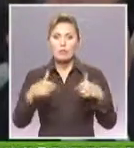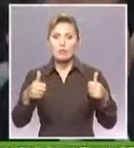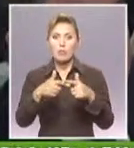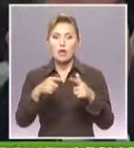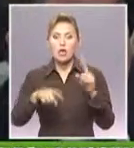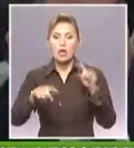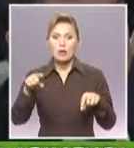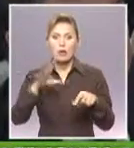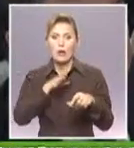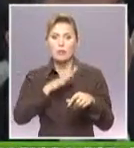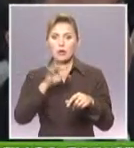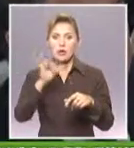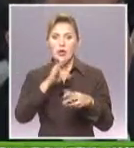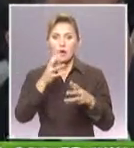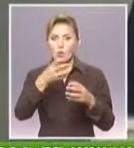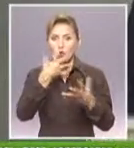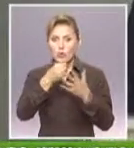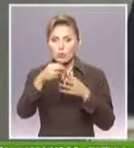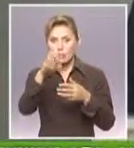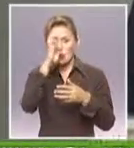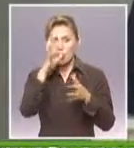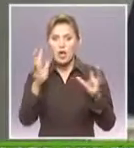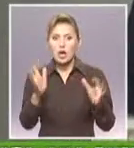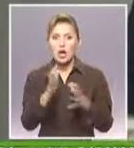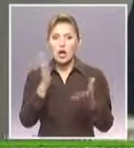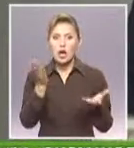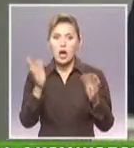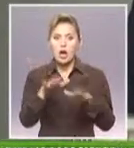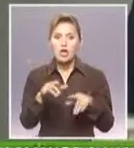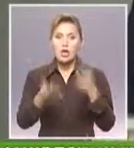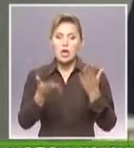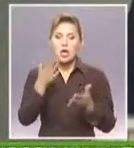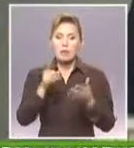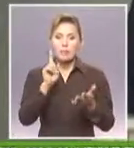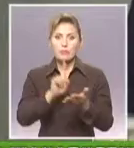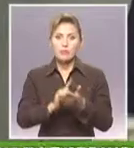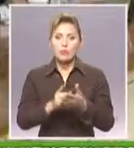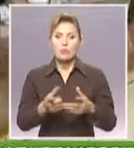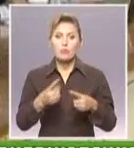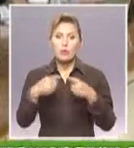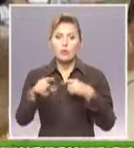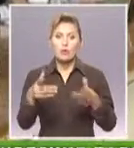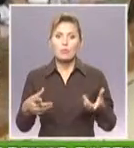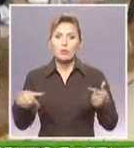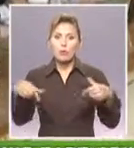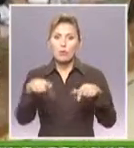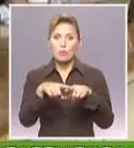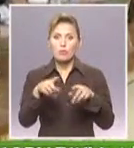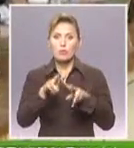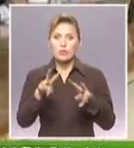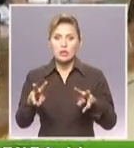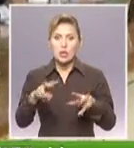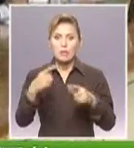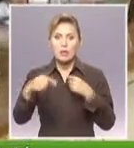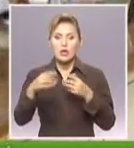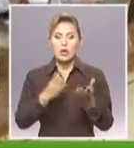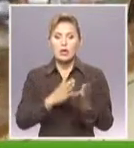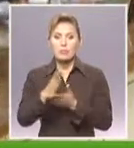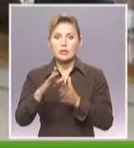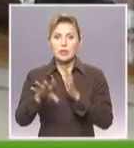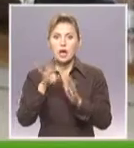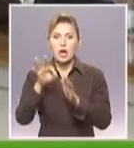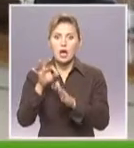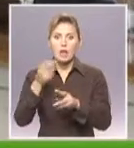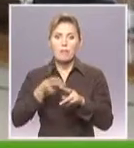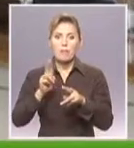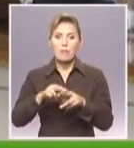кейбір түзетулермен бірге өз өкілеттіктерін сақтап қалды. Ал міндеттері өзгеге біріктірілген министрлік басшылары басқа қызметтерге тағайындалады.